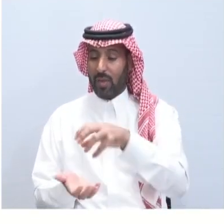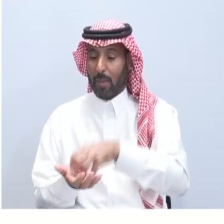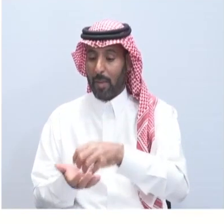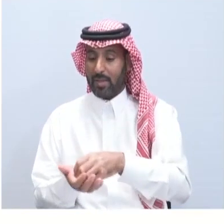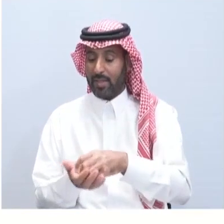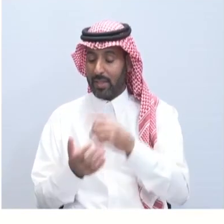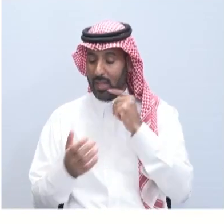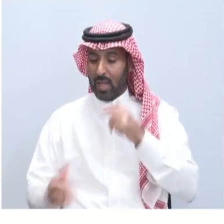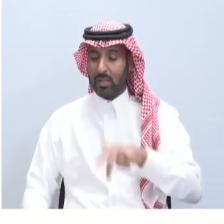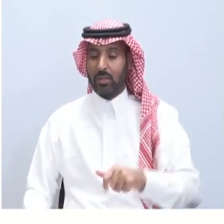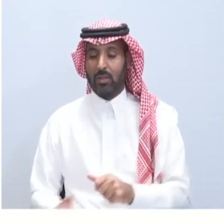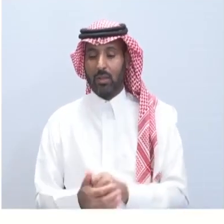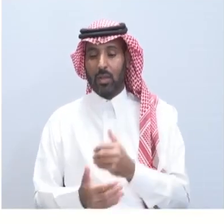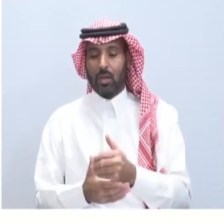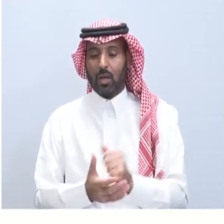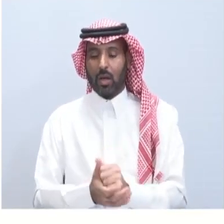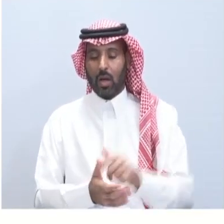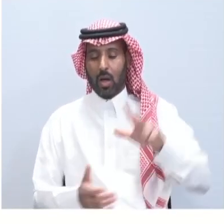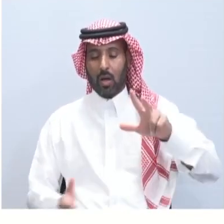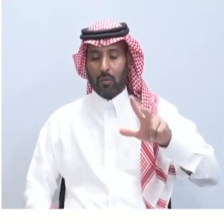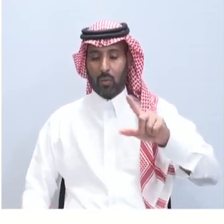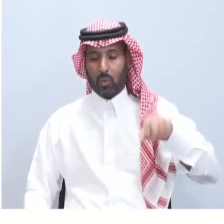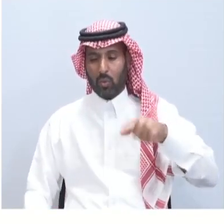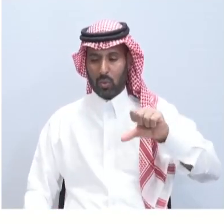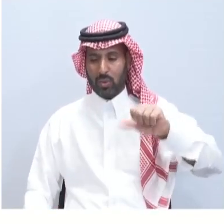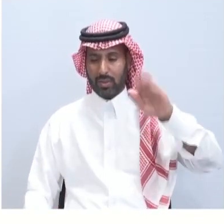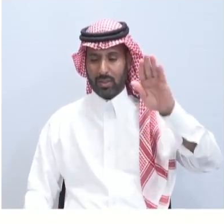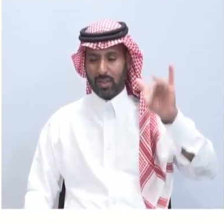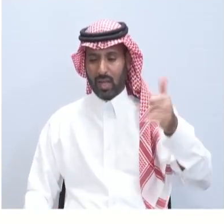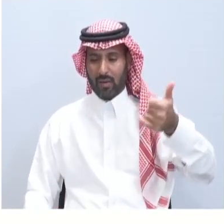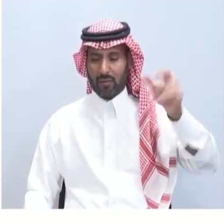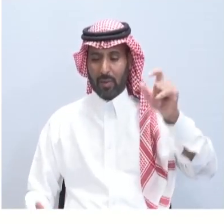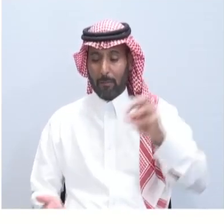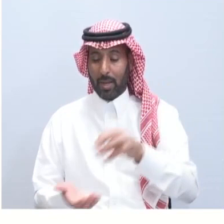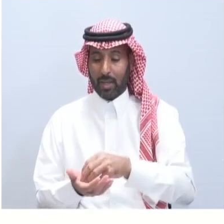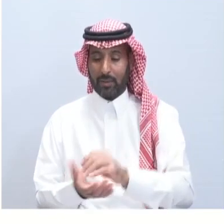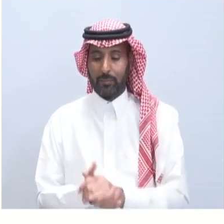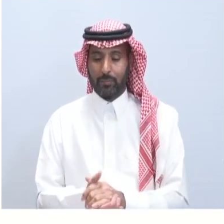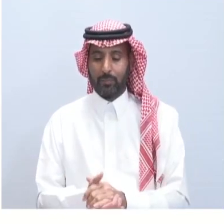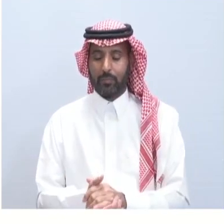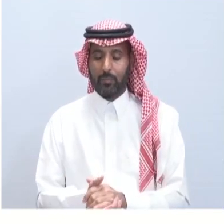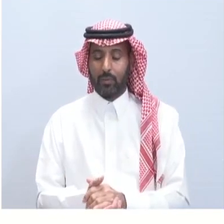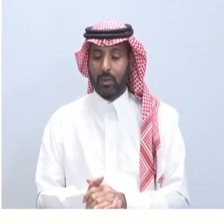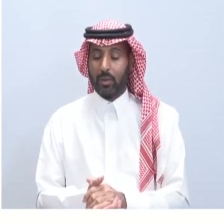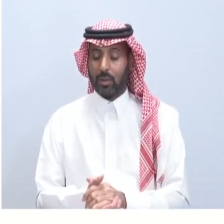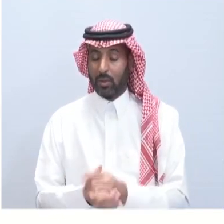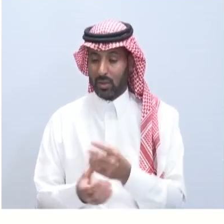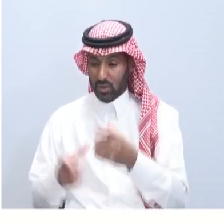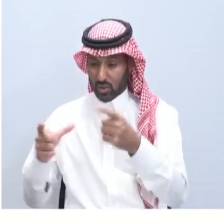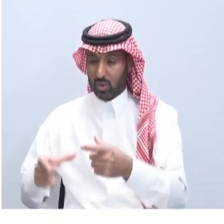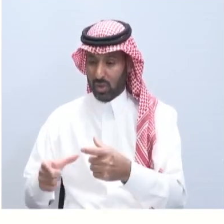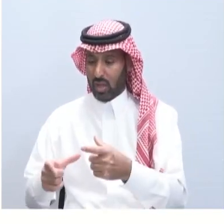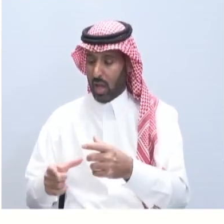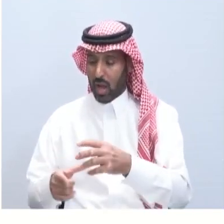الروسيه عام 1945 ميلاديه والطاقه النوويه التي يتم تسخيرها